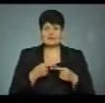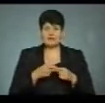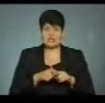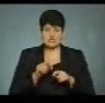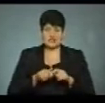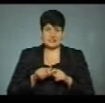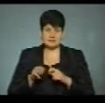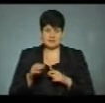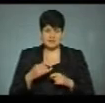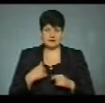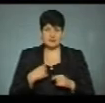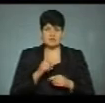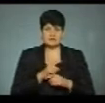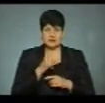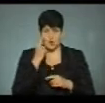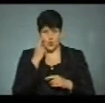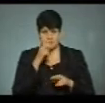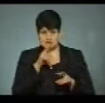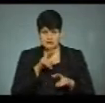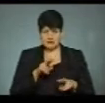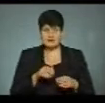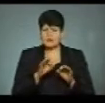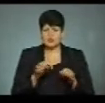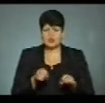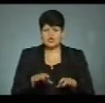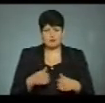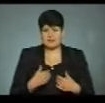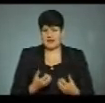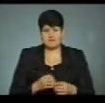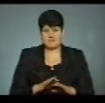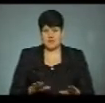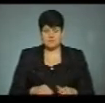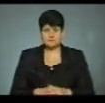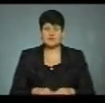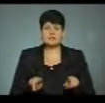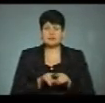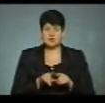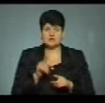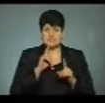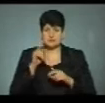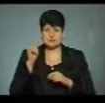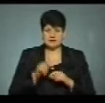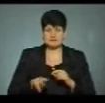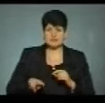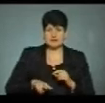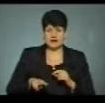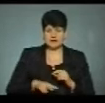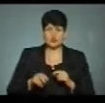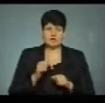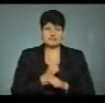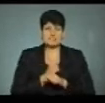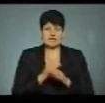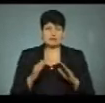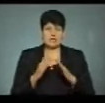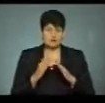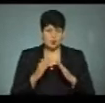наша задача оцінити. Жодного рішення ми не приймаємо. Також на сесію приїхав директор санаторію Медобори Василь Мартинюк. За